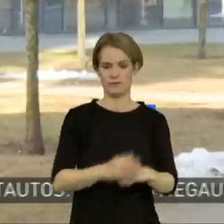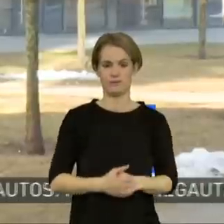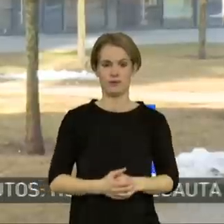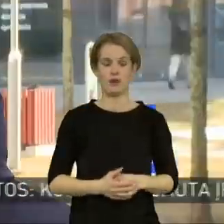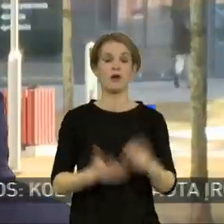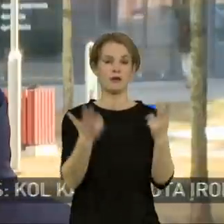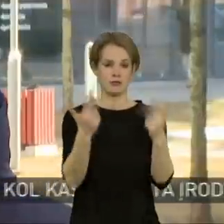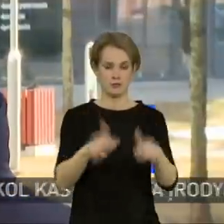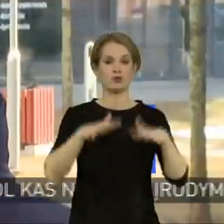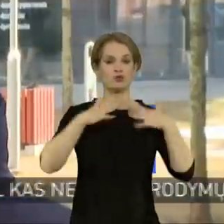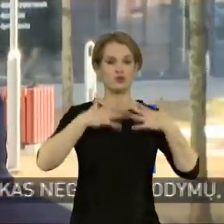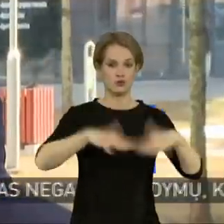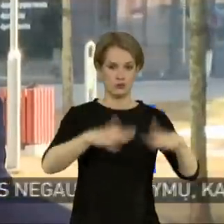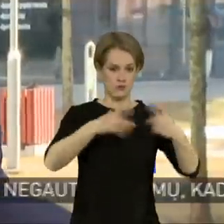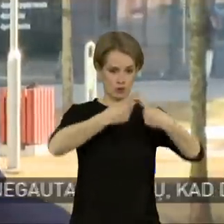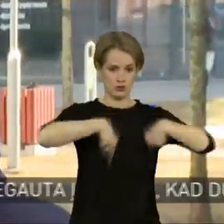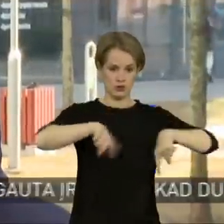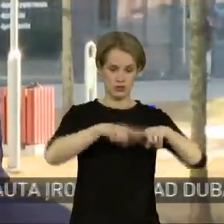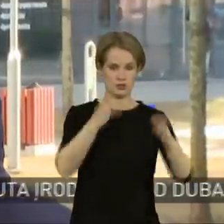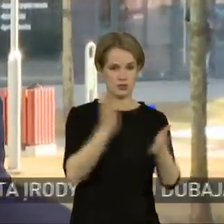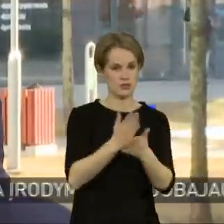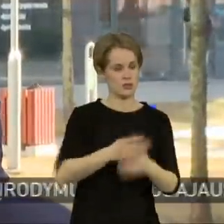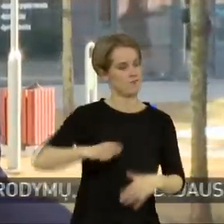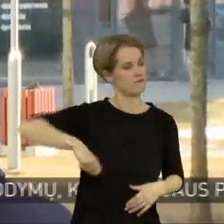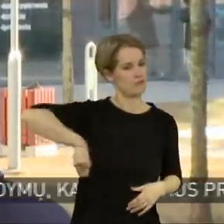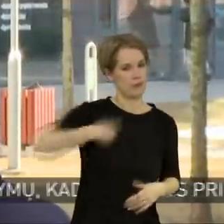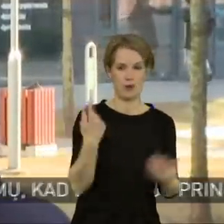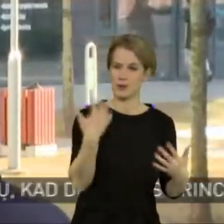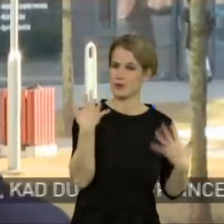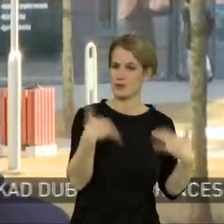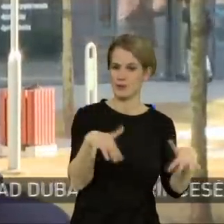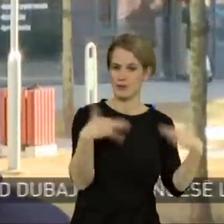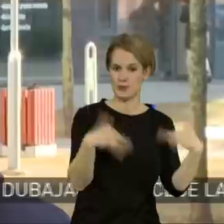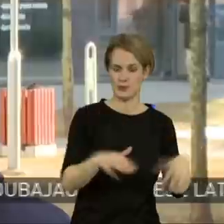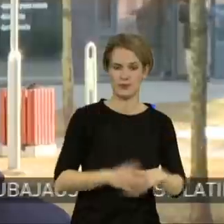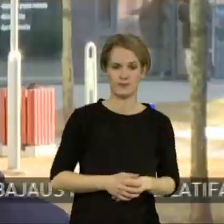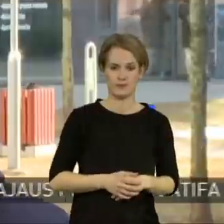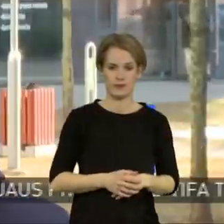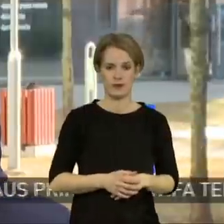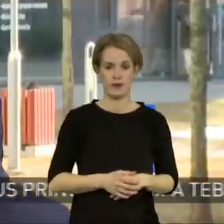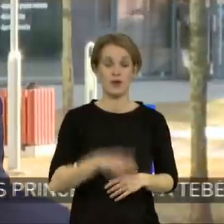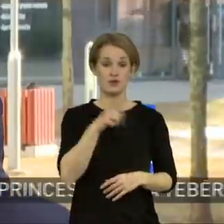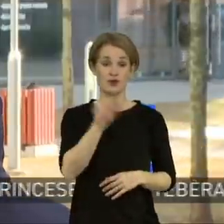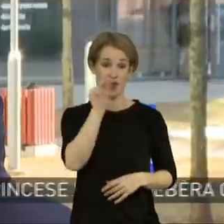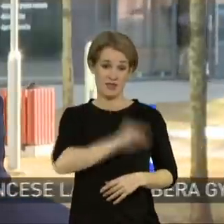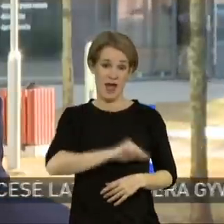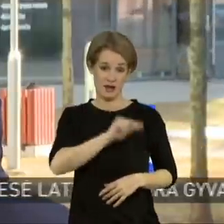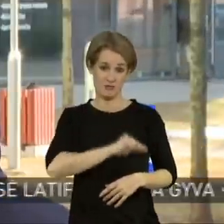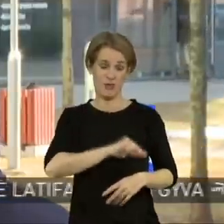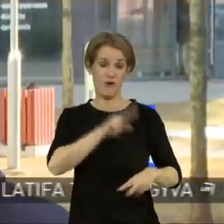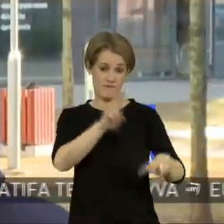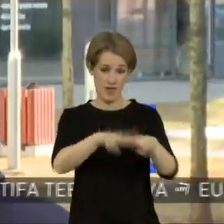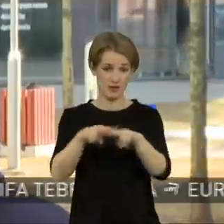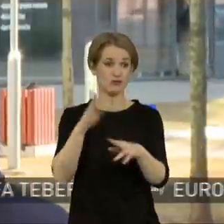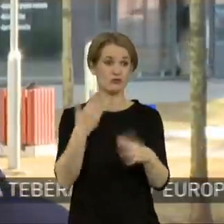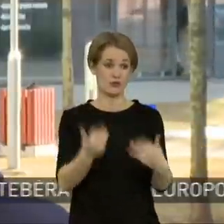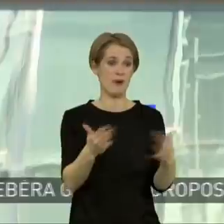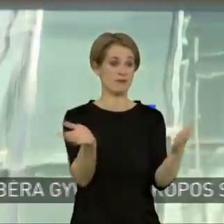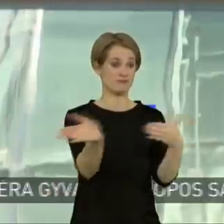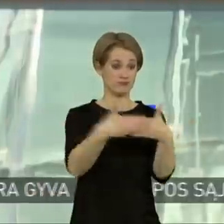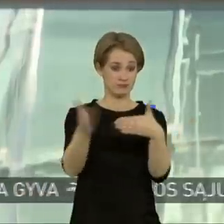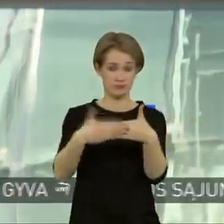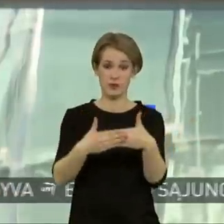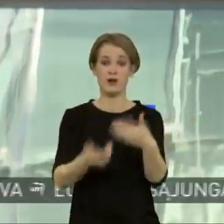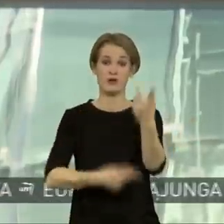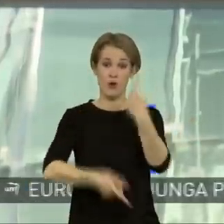siuvimo sektorius. Tos prarastos darbo vietos, jos nesugrįž po karantino greičiausiai ir, na, kaip tiem žmonėms